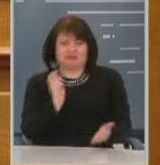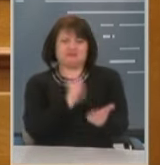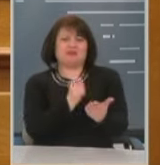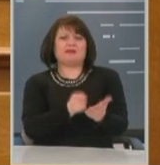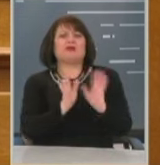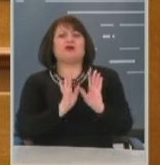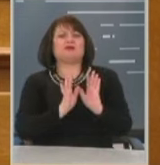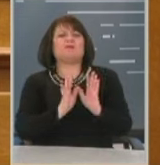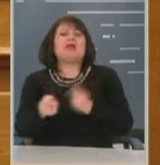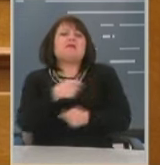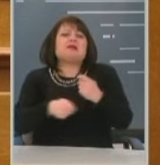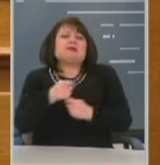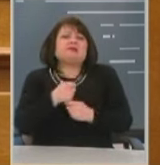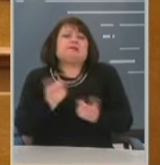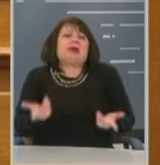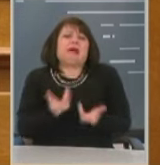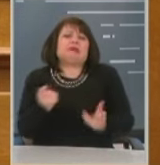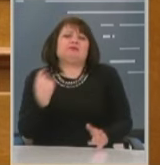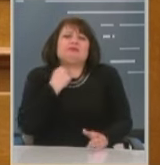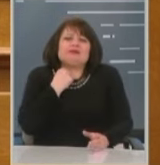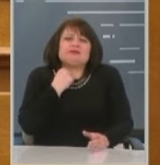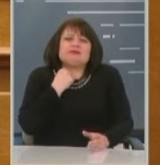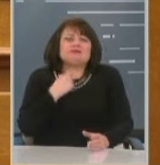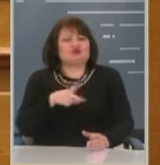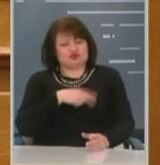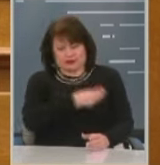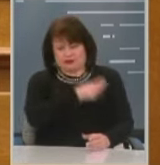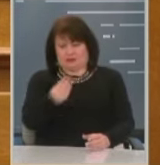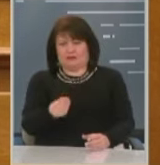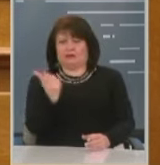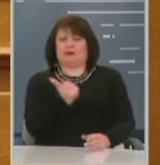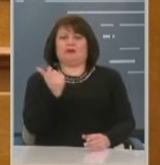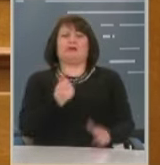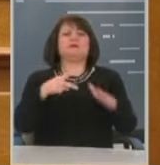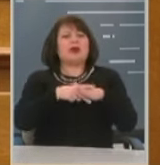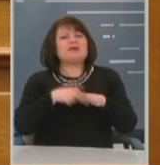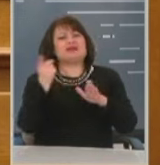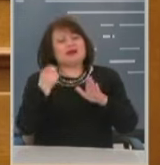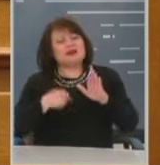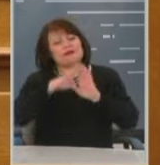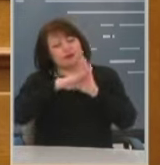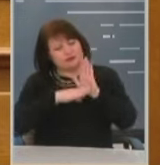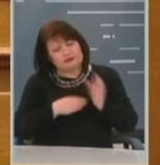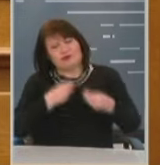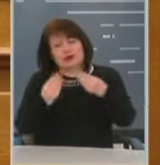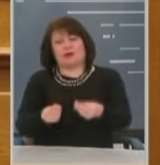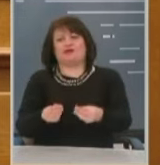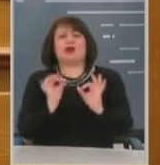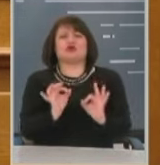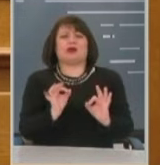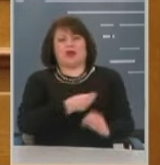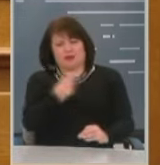Ας το έχει σε μια επιχείρηση. Καλώς εδώ. Εφαρμόστηκαν τραπεζικά κριτήρια κατά το δανεισμό της. Όλα γίνανε